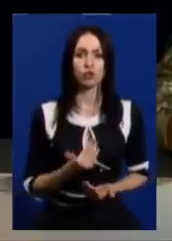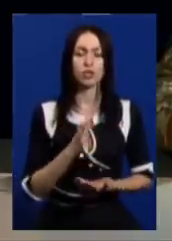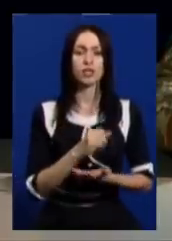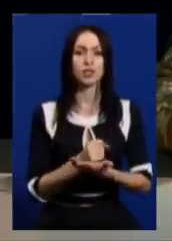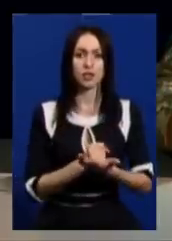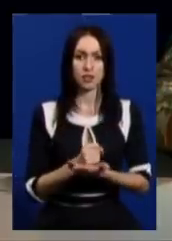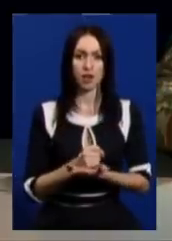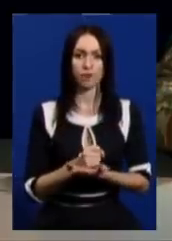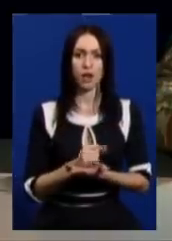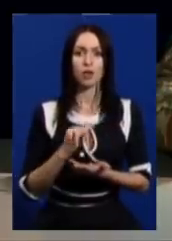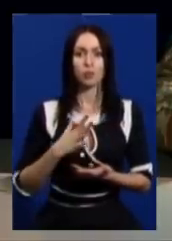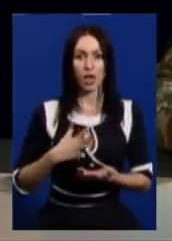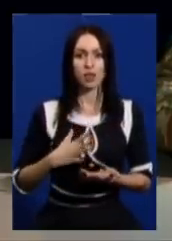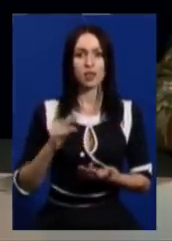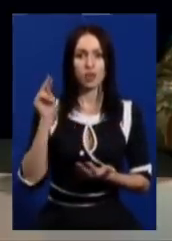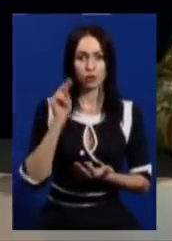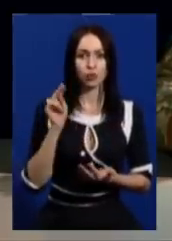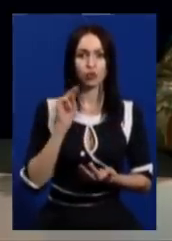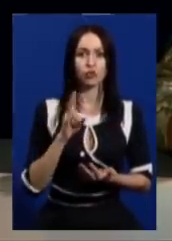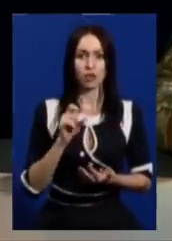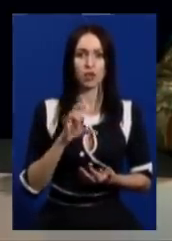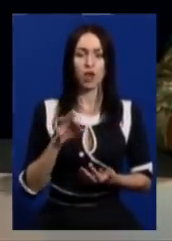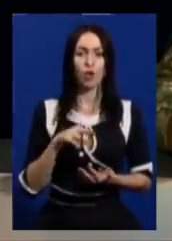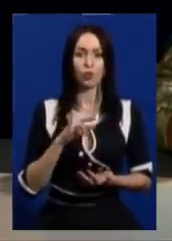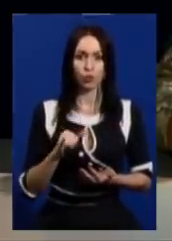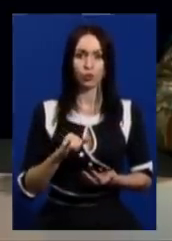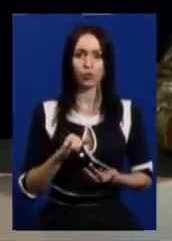И приходилось учиться на ходу.